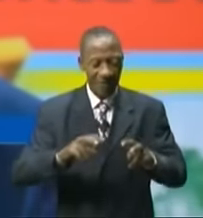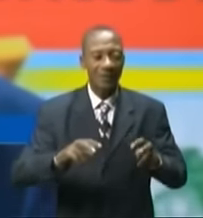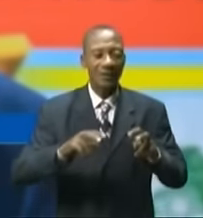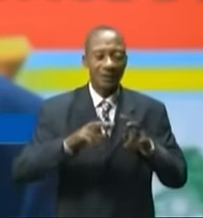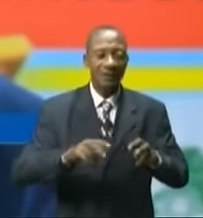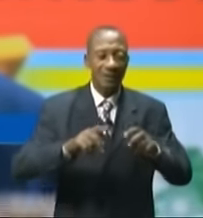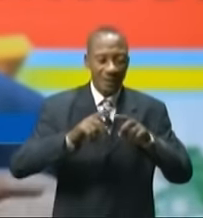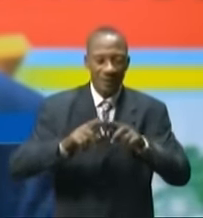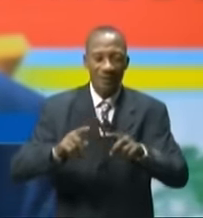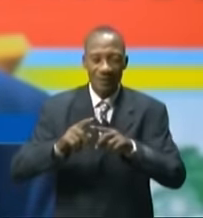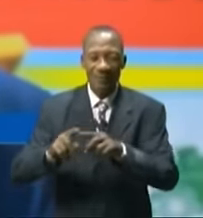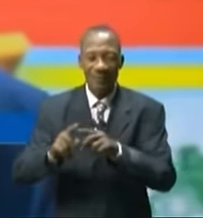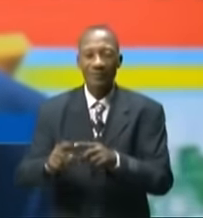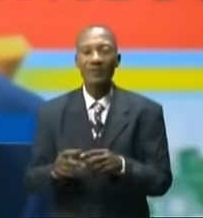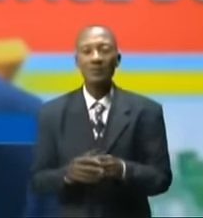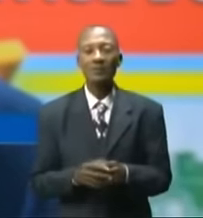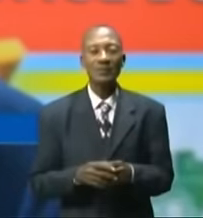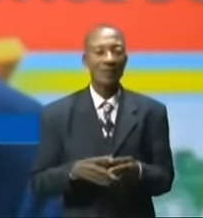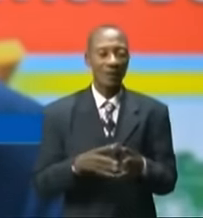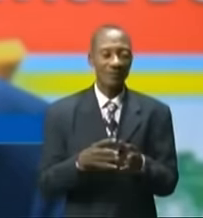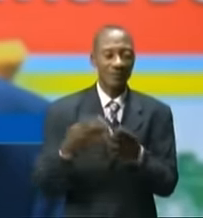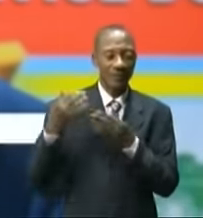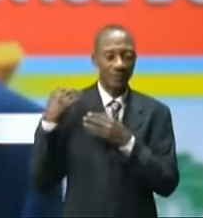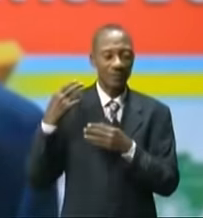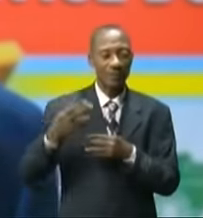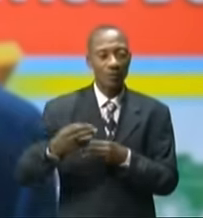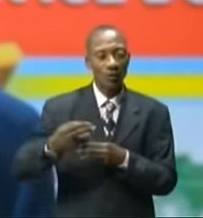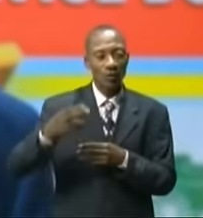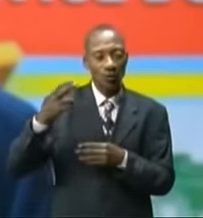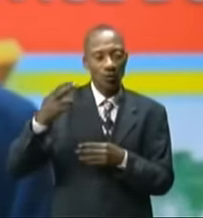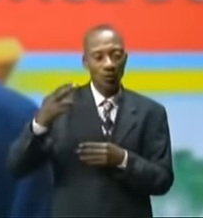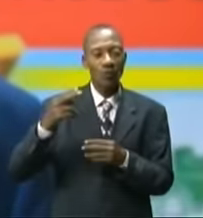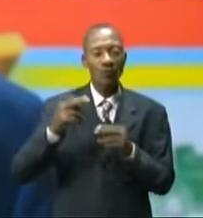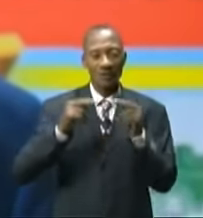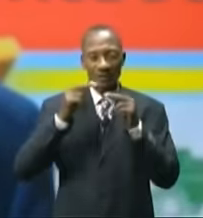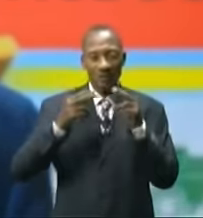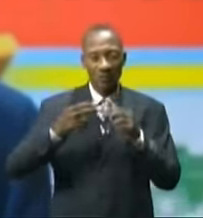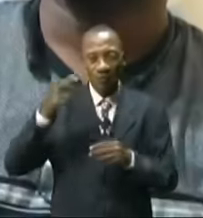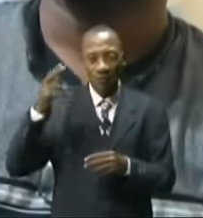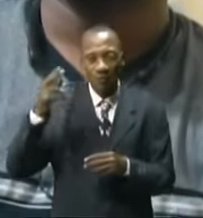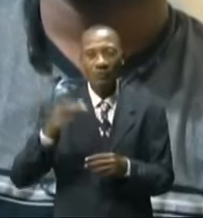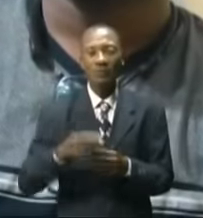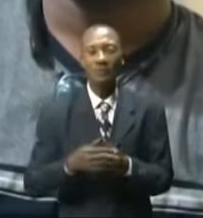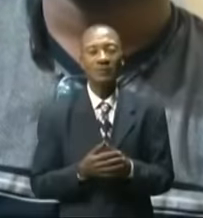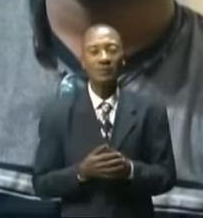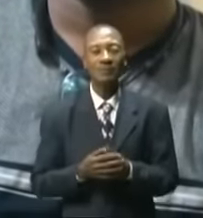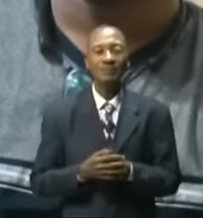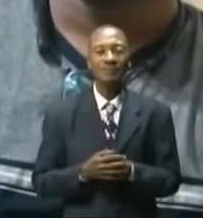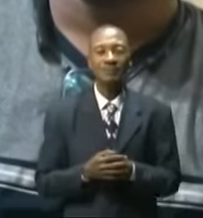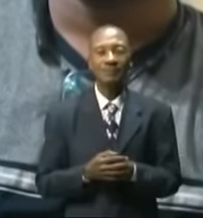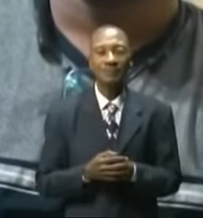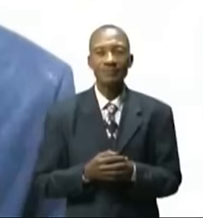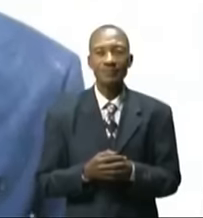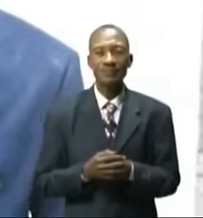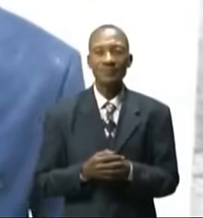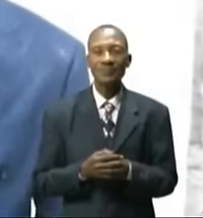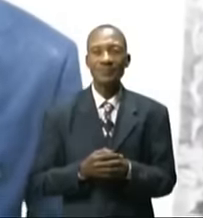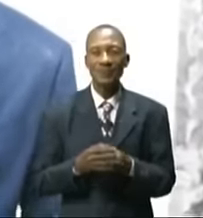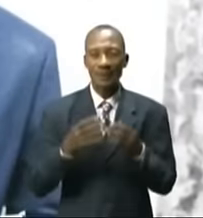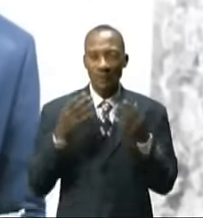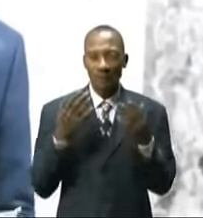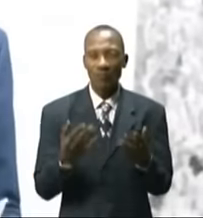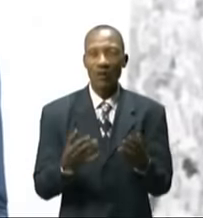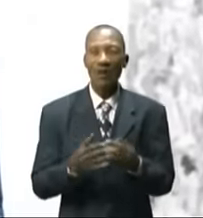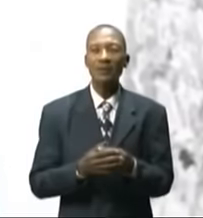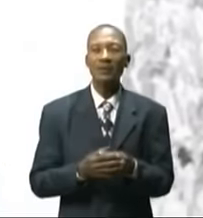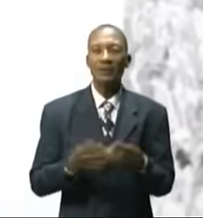humaines compétentes de haut niveau, on peut oublier le développement de notre pays. Après un débat de qualité, ces